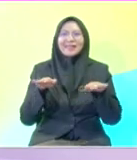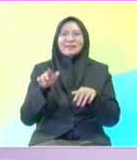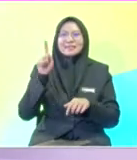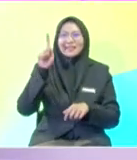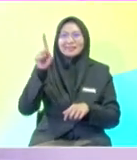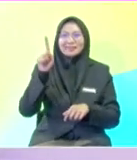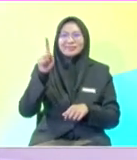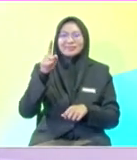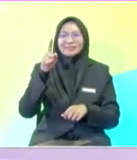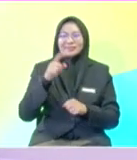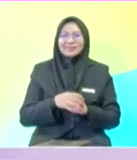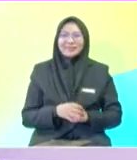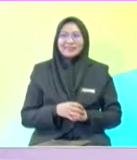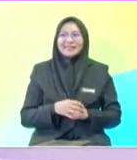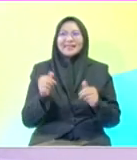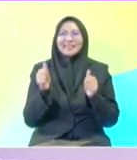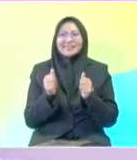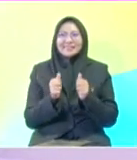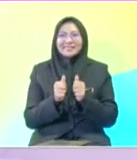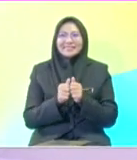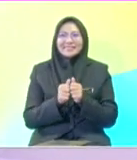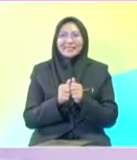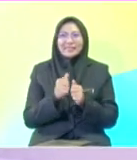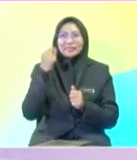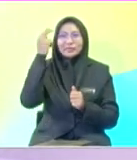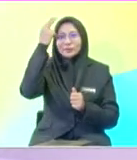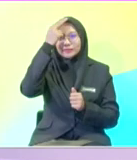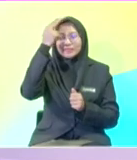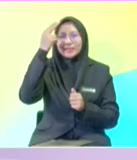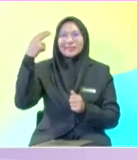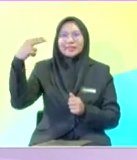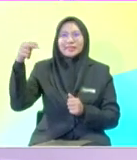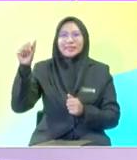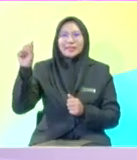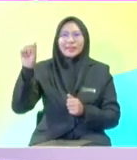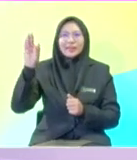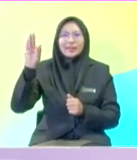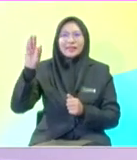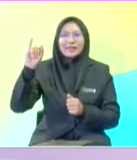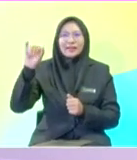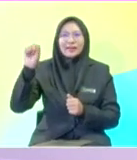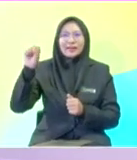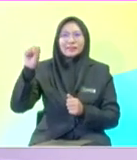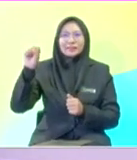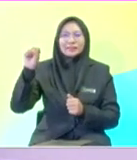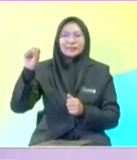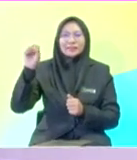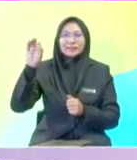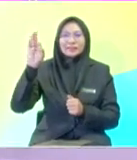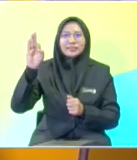pada hari ini di studio Al Fadhil saat daripada SQ batu 8